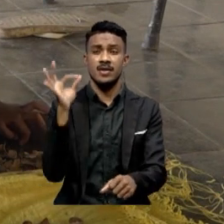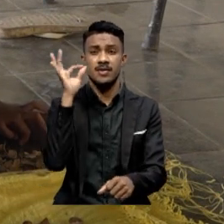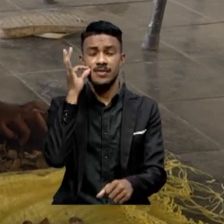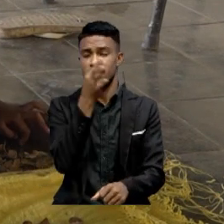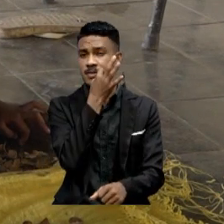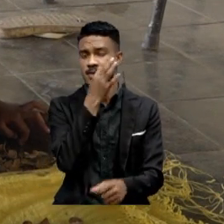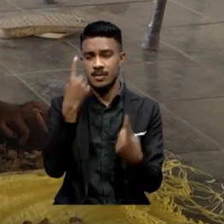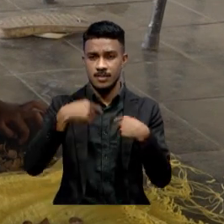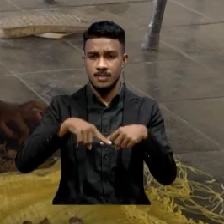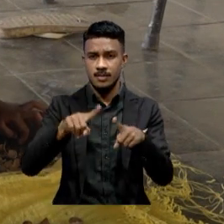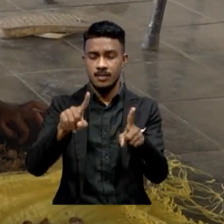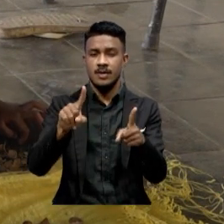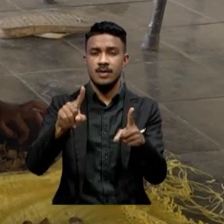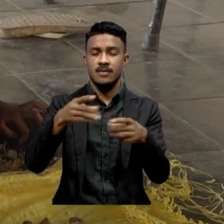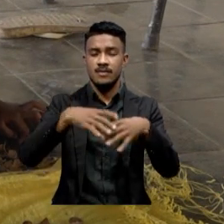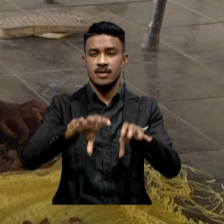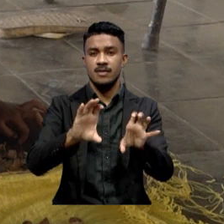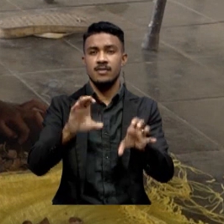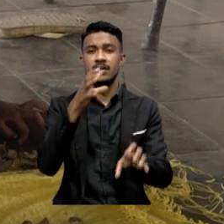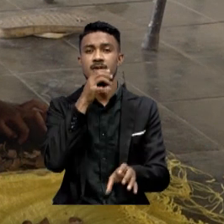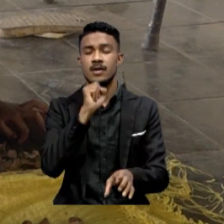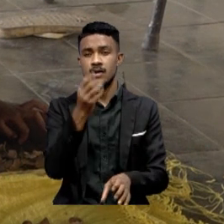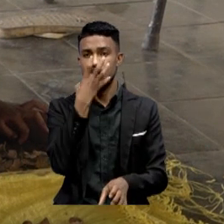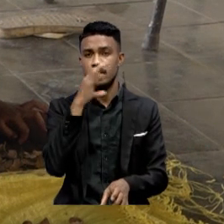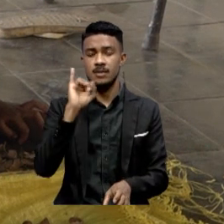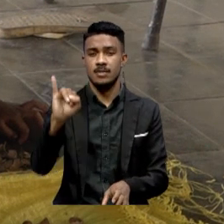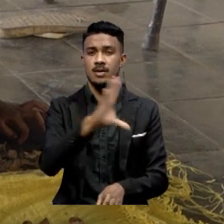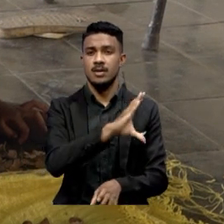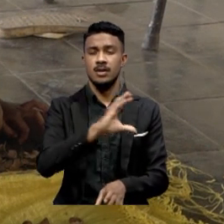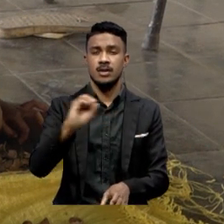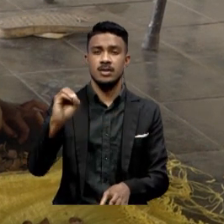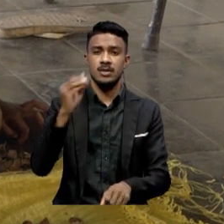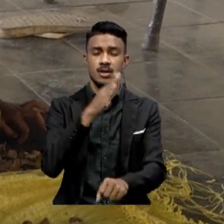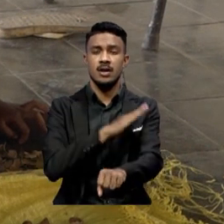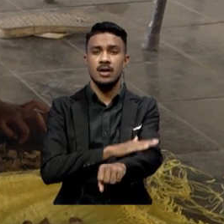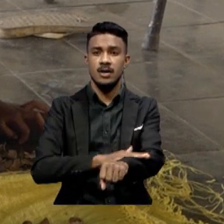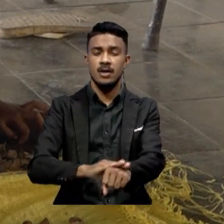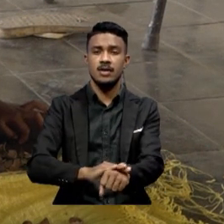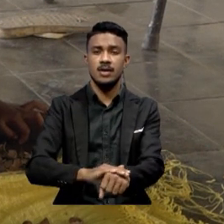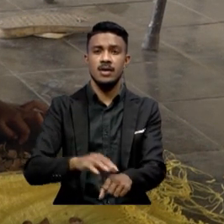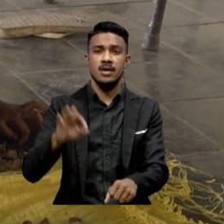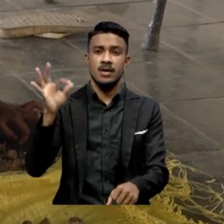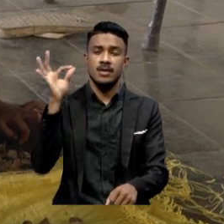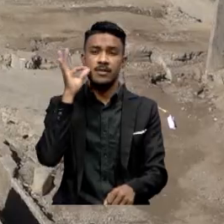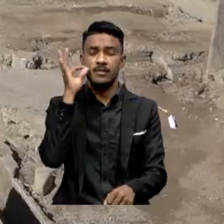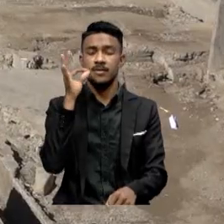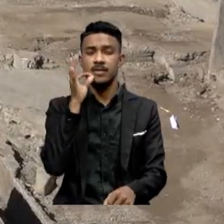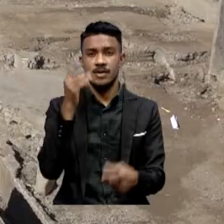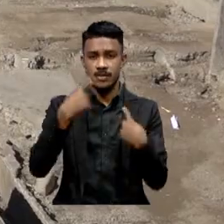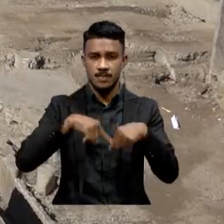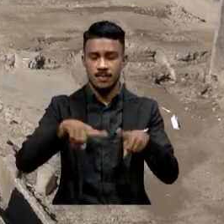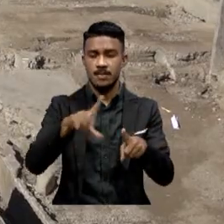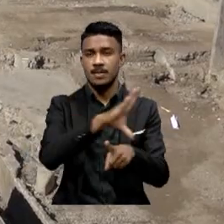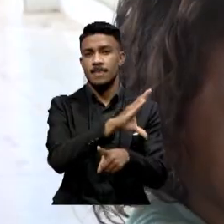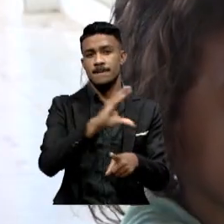hori tun fali ba. Dero kai mana ser ne ai di lafunang ser ne En se plastik sene au huri lau faltum badi laran